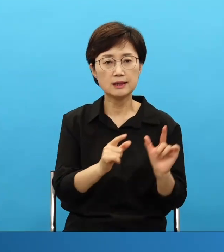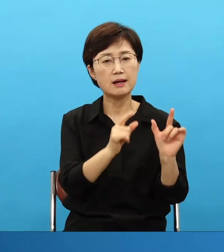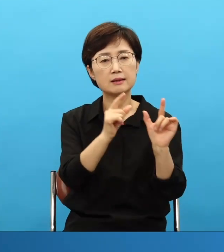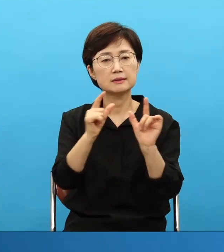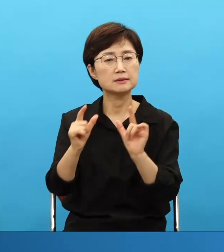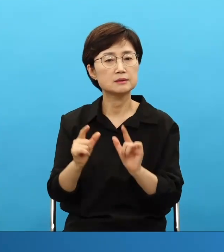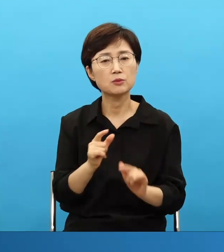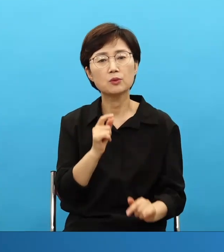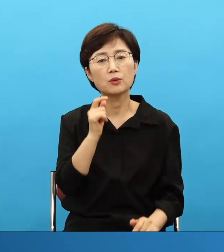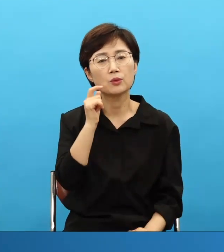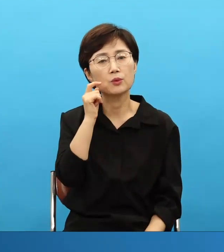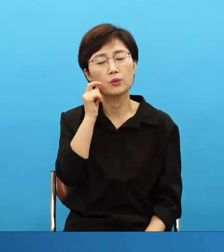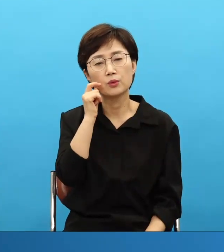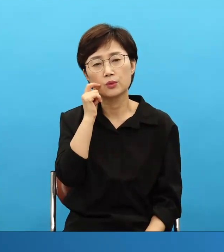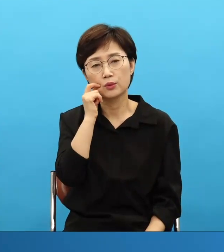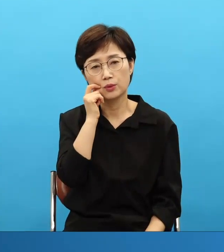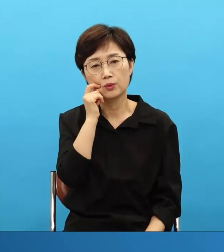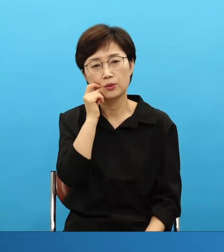혼자